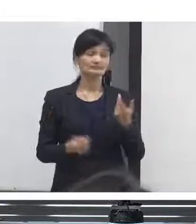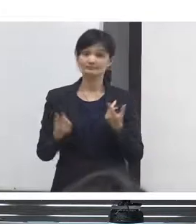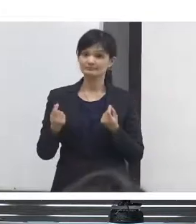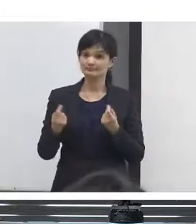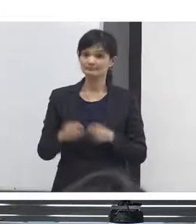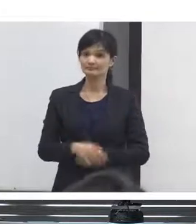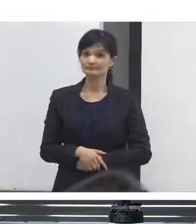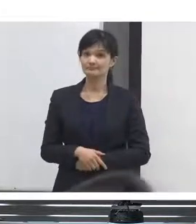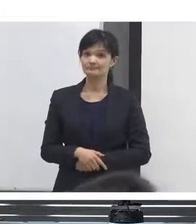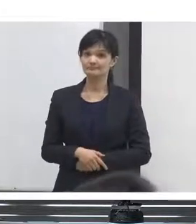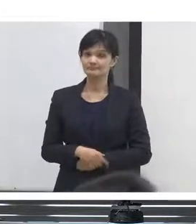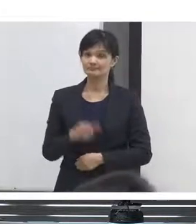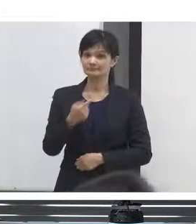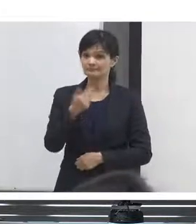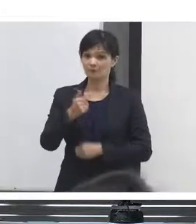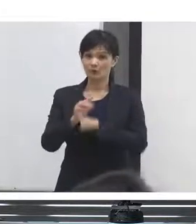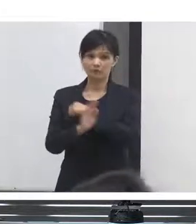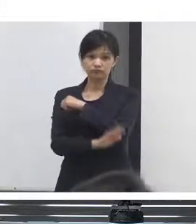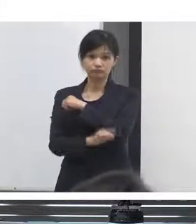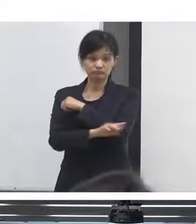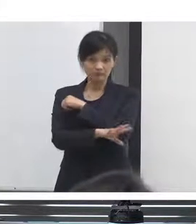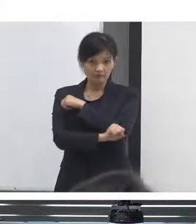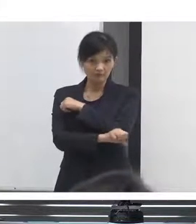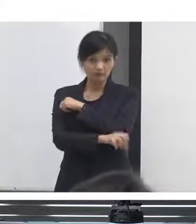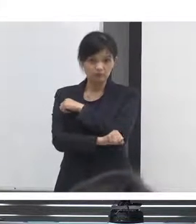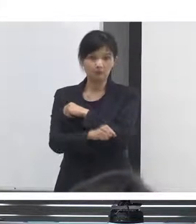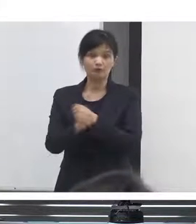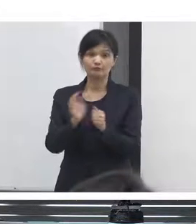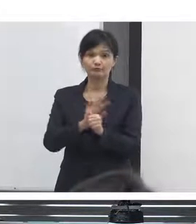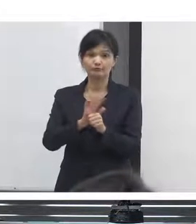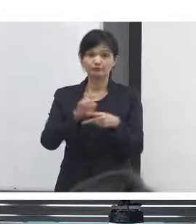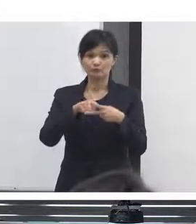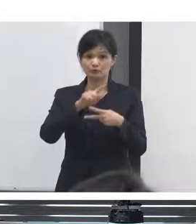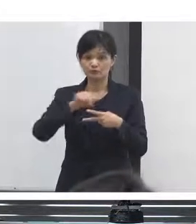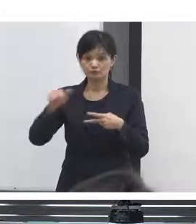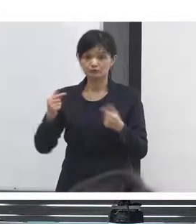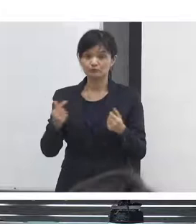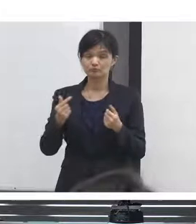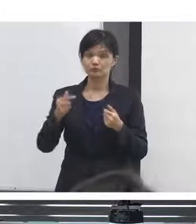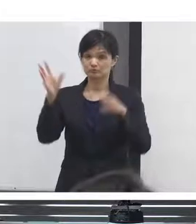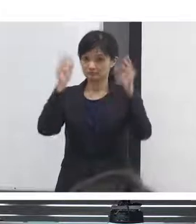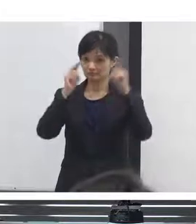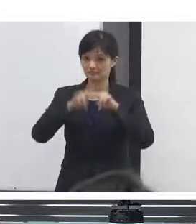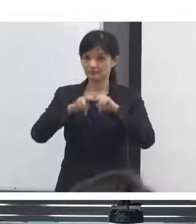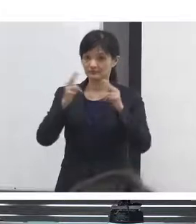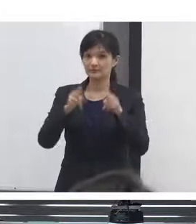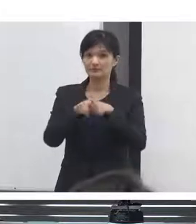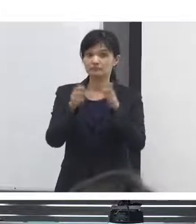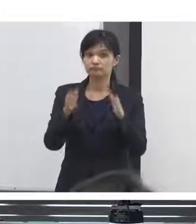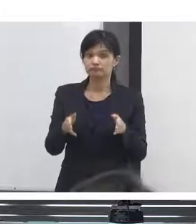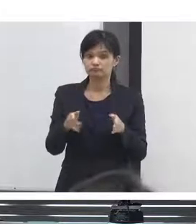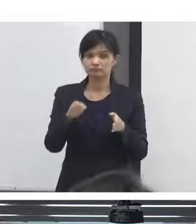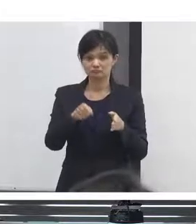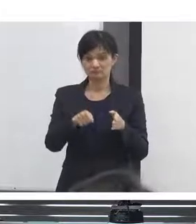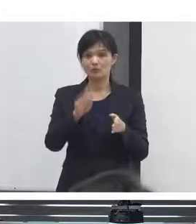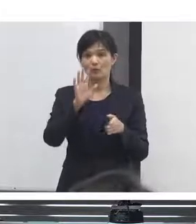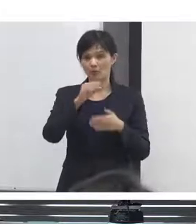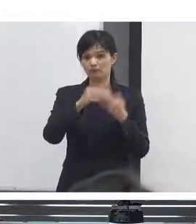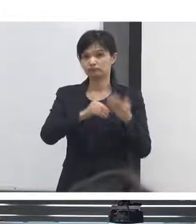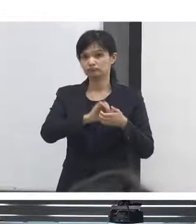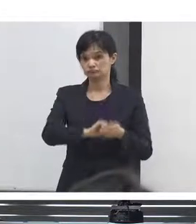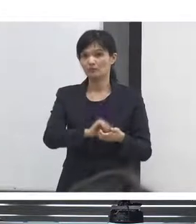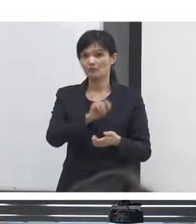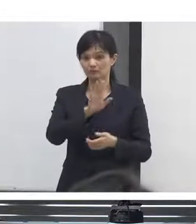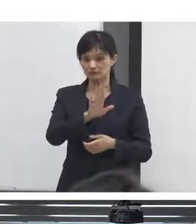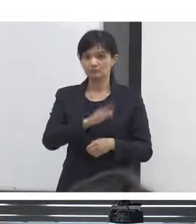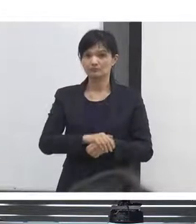如说最底层的服务跟工具啊，以这个开放资料的平台来讲的话，那一定会有一些 guideline。那这些 guideline 是来自于